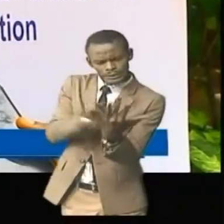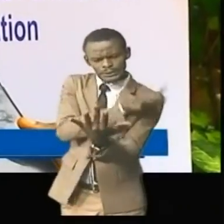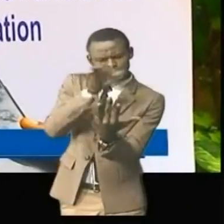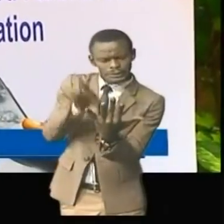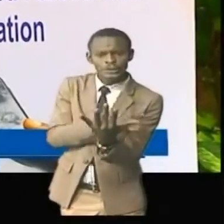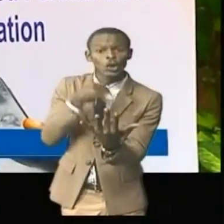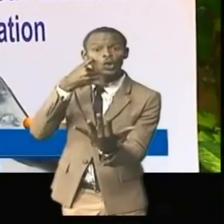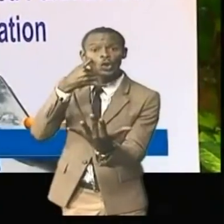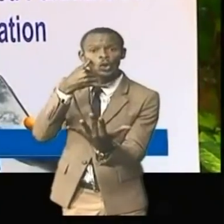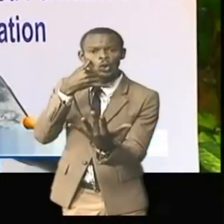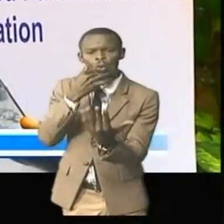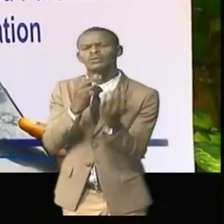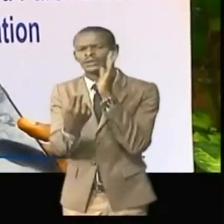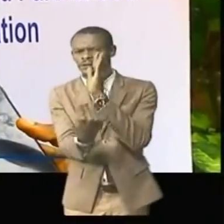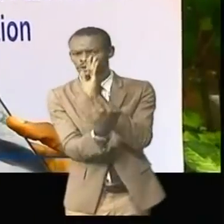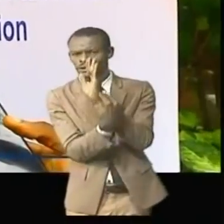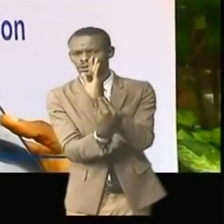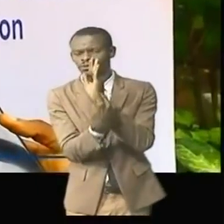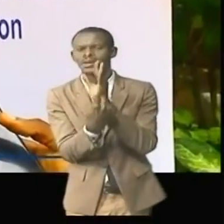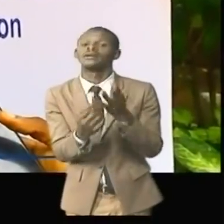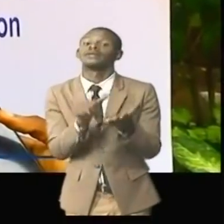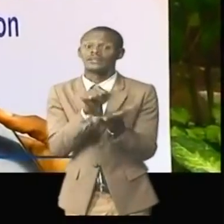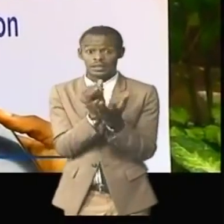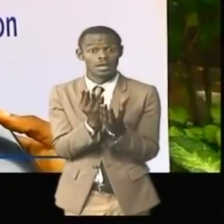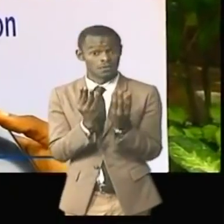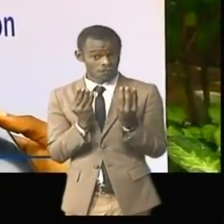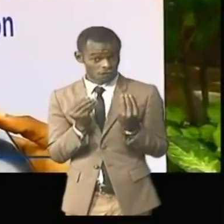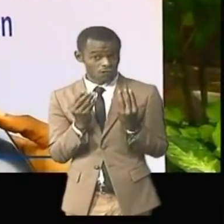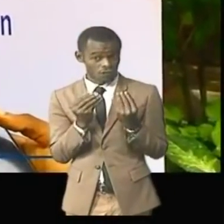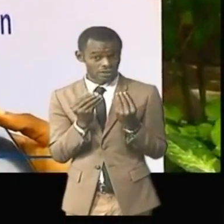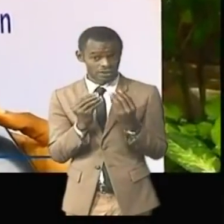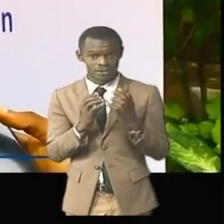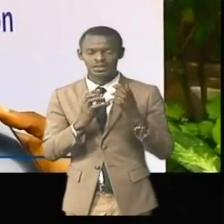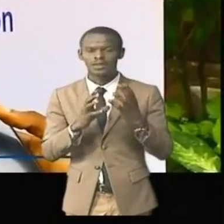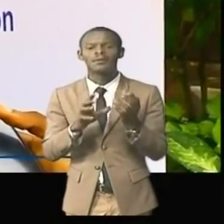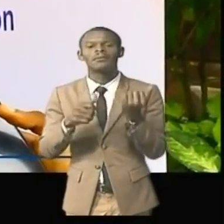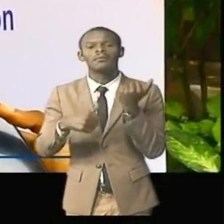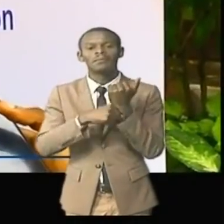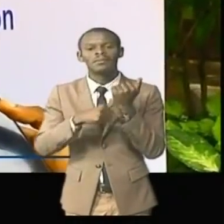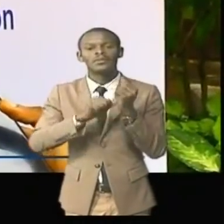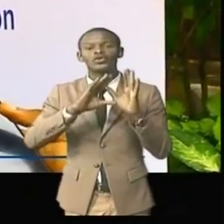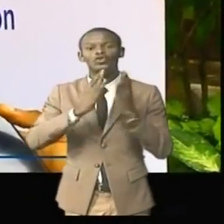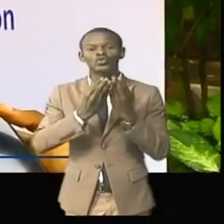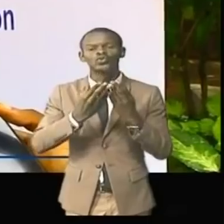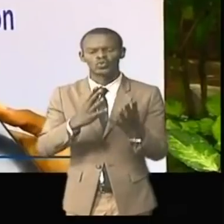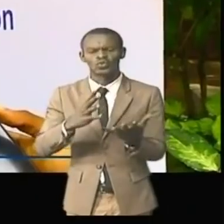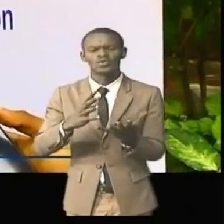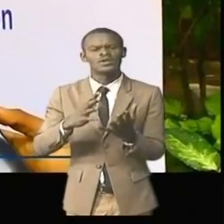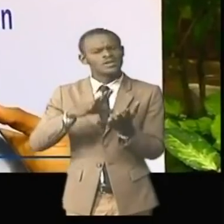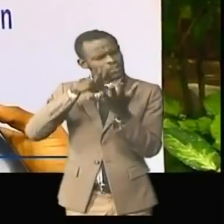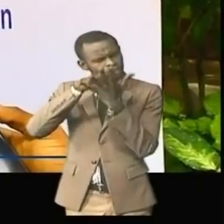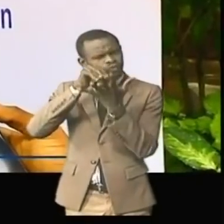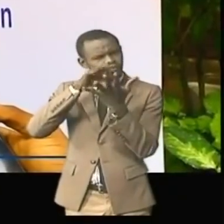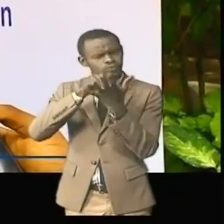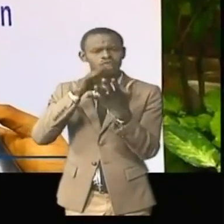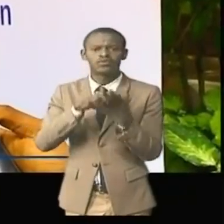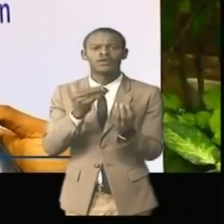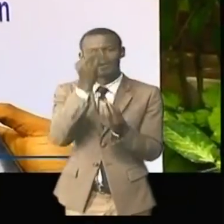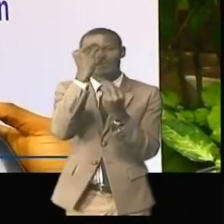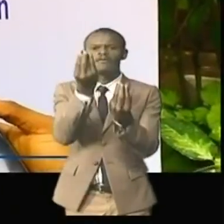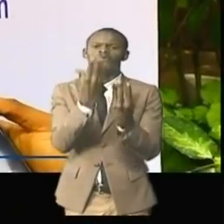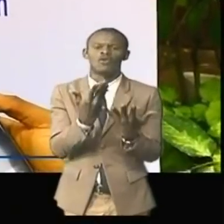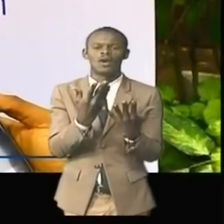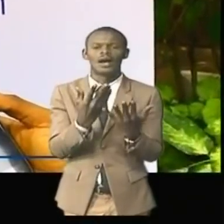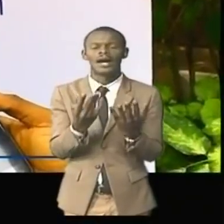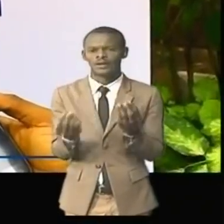l'accès de tout le monde à quelques informations de santé. C'est dans ce cadre-là que nous avons mis en place cette application de télémédecine